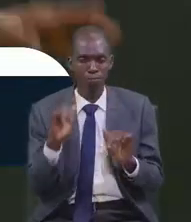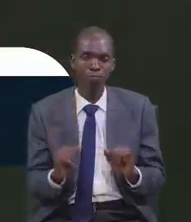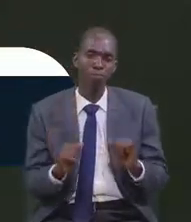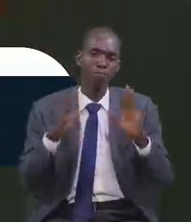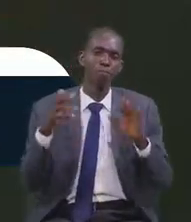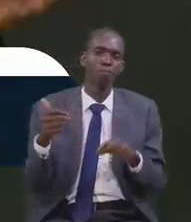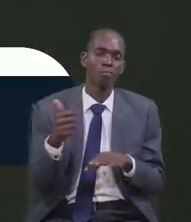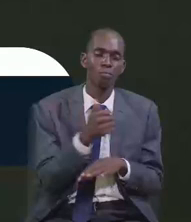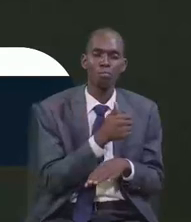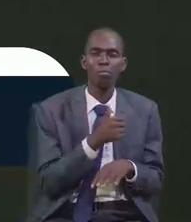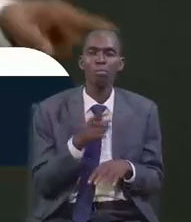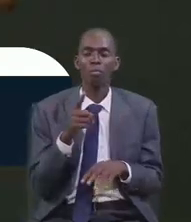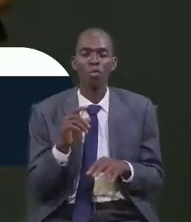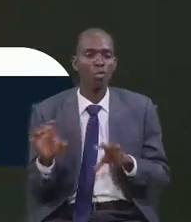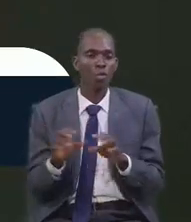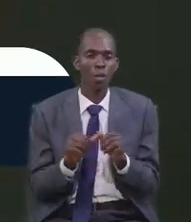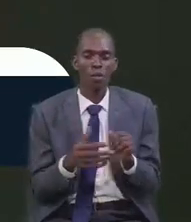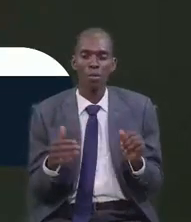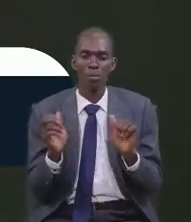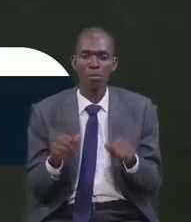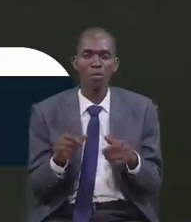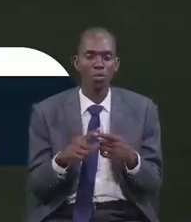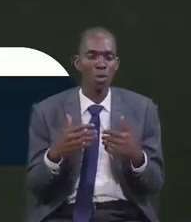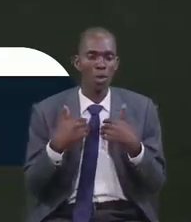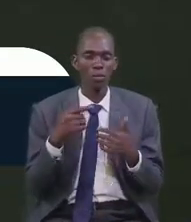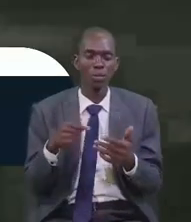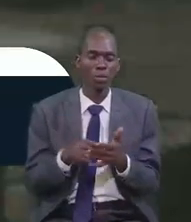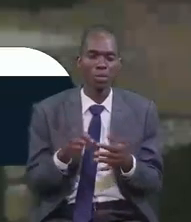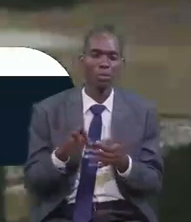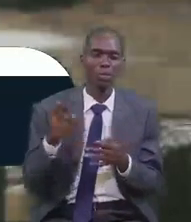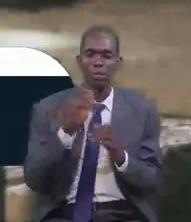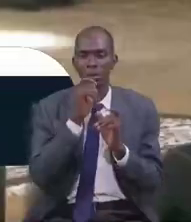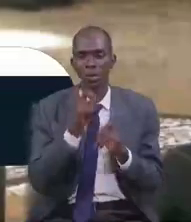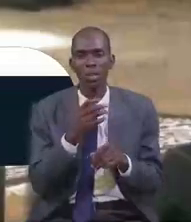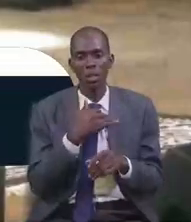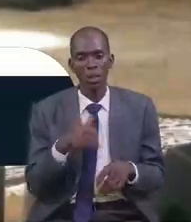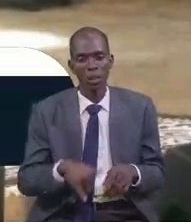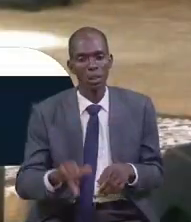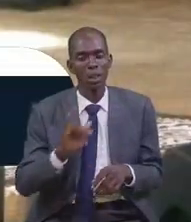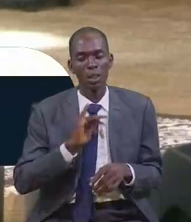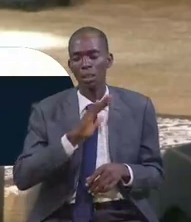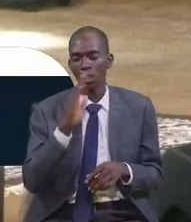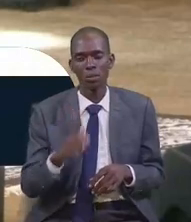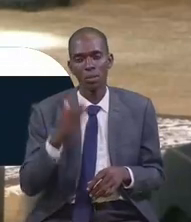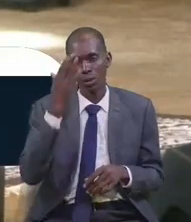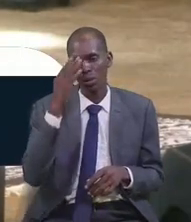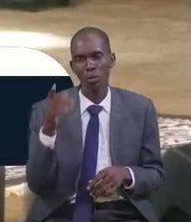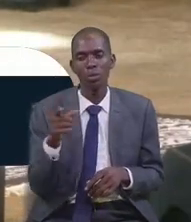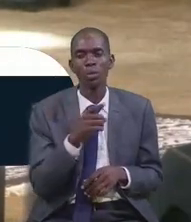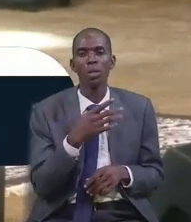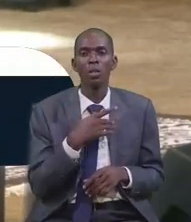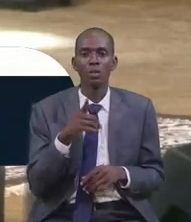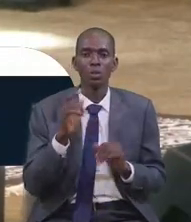à tout prix avoir ce don spirituel, mais je ne vous ai jamais connu. Tu